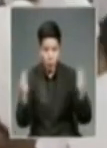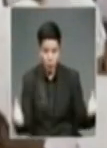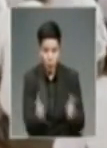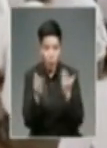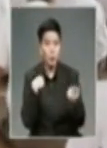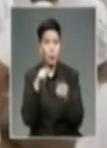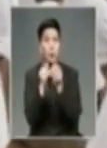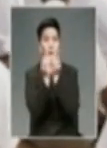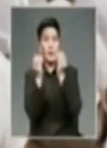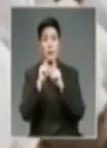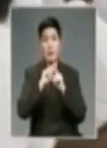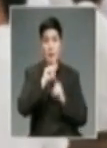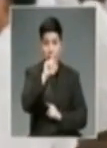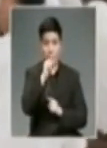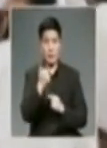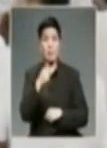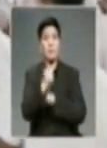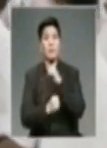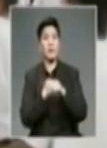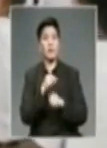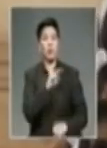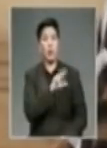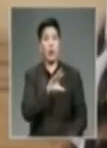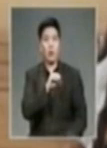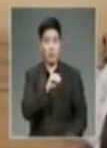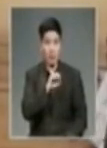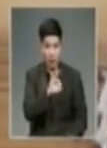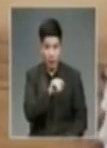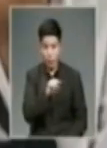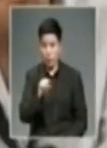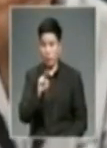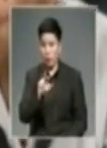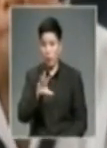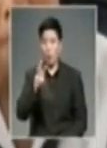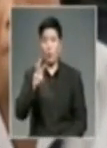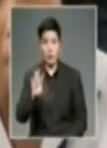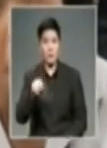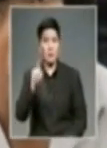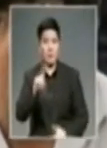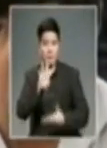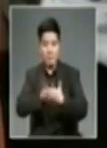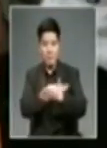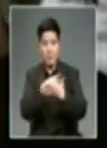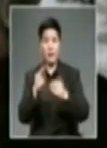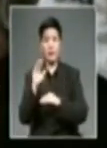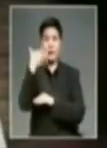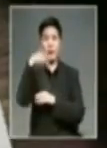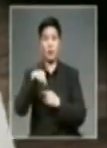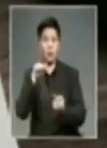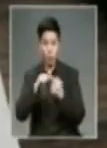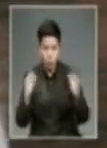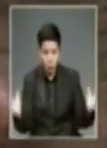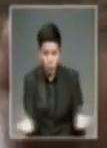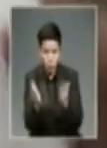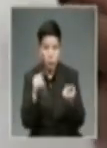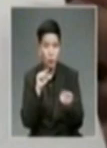าติฉบับที่1พ.ศ. 2559ถึง2564นับเป็นแผนการระดับชาติด้านการส่งเสริมคุณธรรมอย่างเป็นระบ